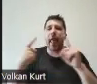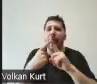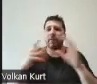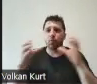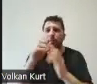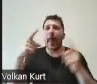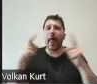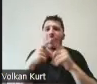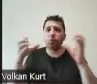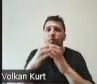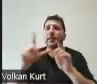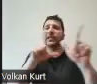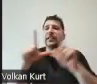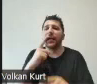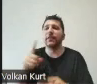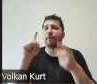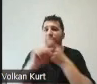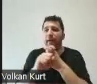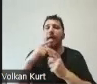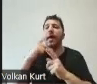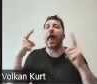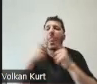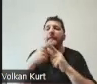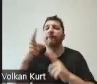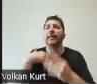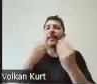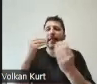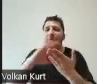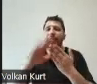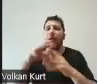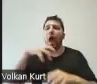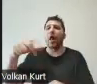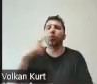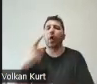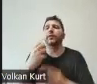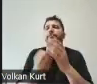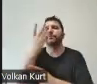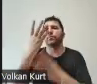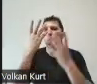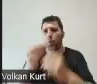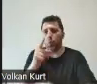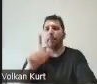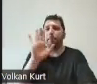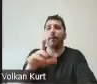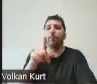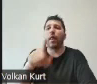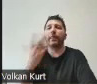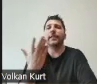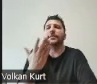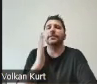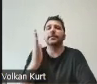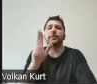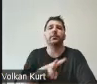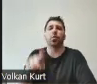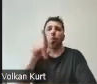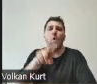hedef grubunuzun ihtiyacını ve hedeflediğiniz iyileştirme alanını ortaya koymuş oluyorsunuz. Peki buna nasıl gireceksiniz? O